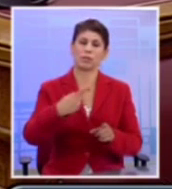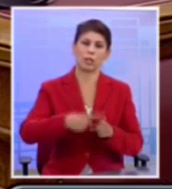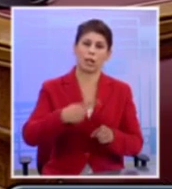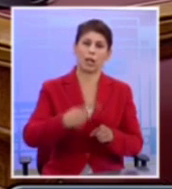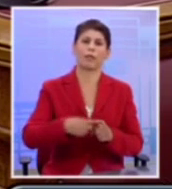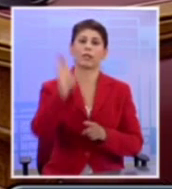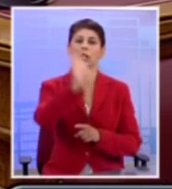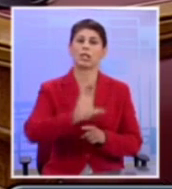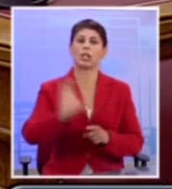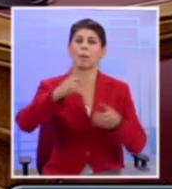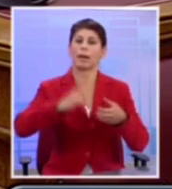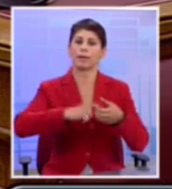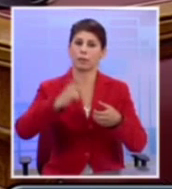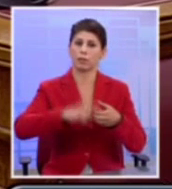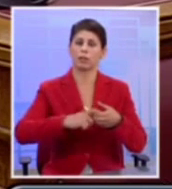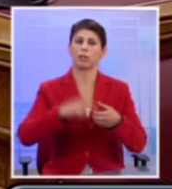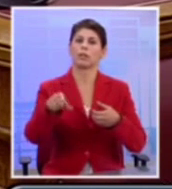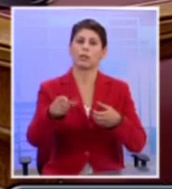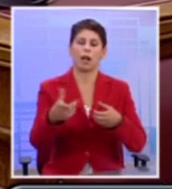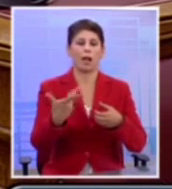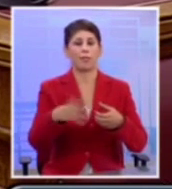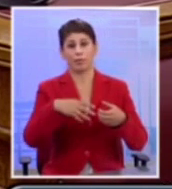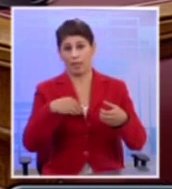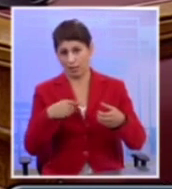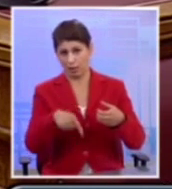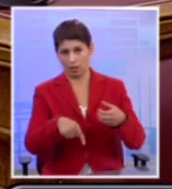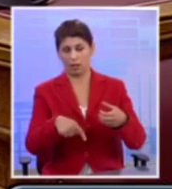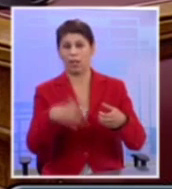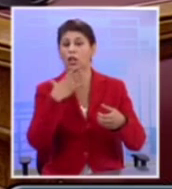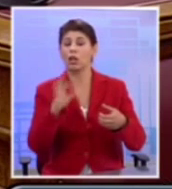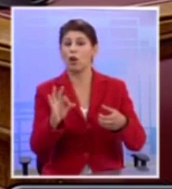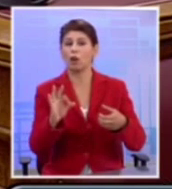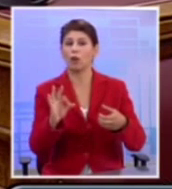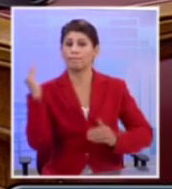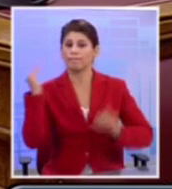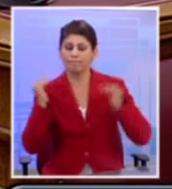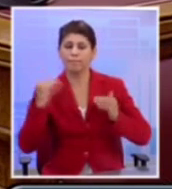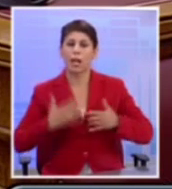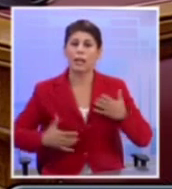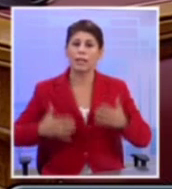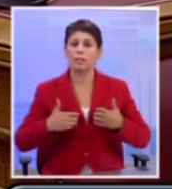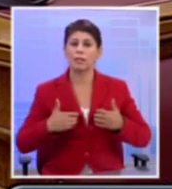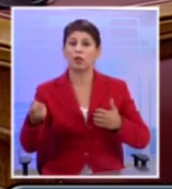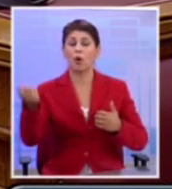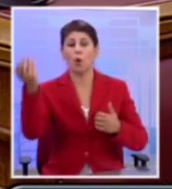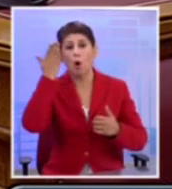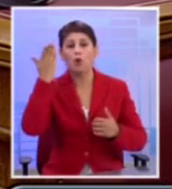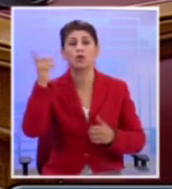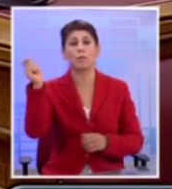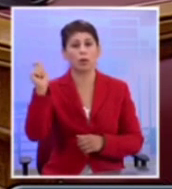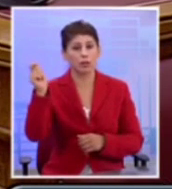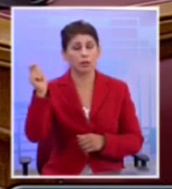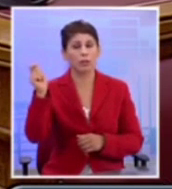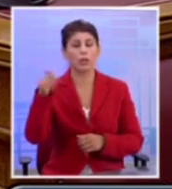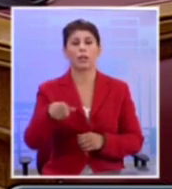and European partners were against debt restructuring at the outset because of concerns about domestic political costs, implications